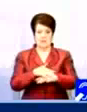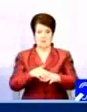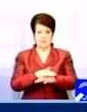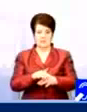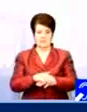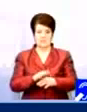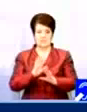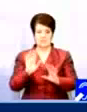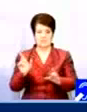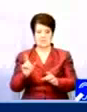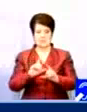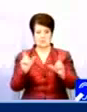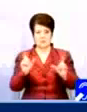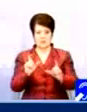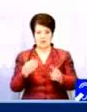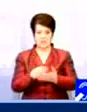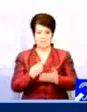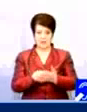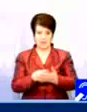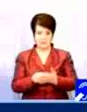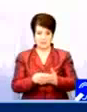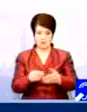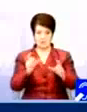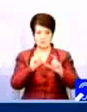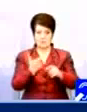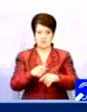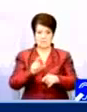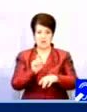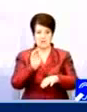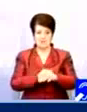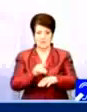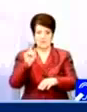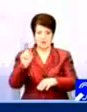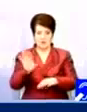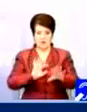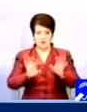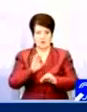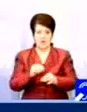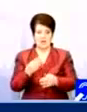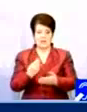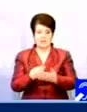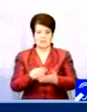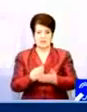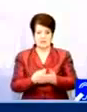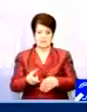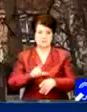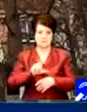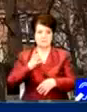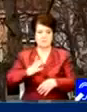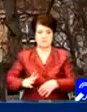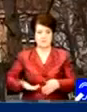în supermarketuri. Dar prețul mai mare decât în supermarketuri datorează anume faptului că acolo se colectează taxe informale și oamenii trebuie să supraviețuiască